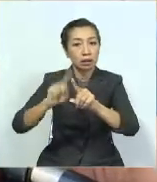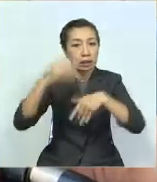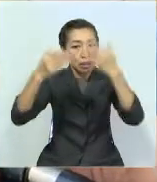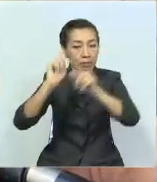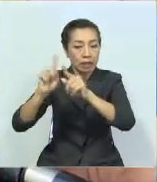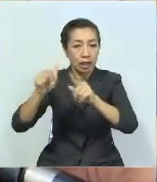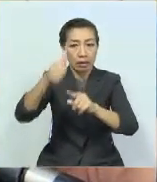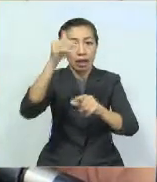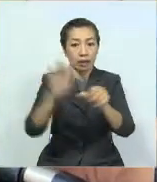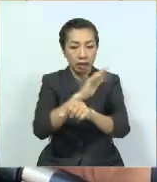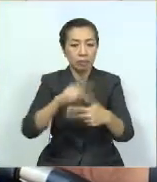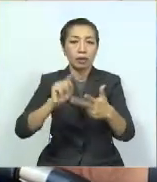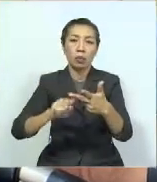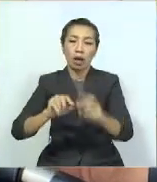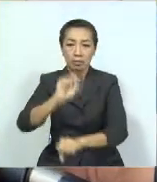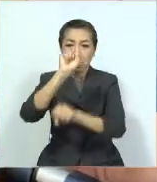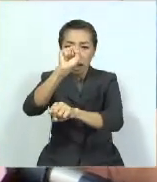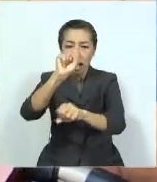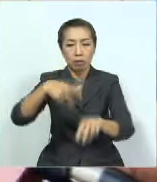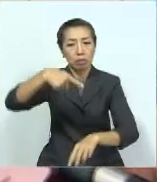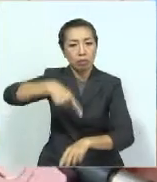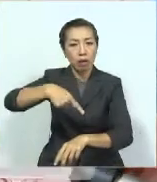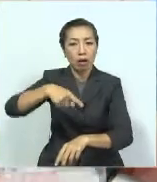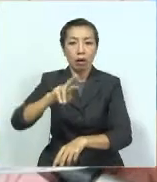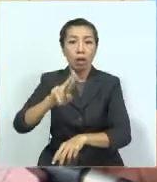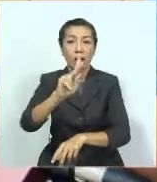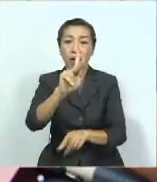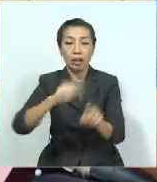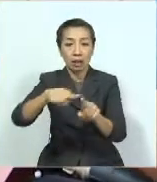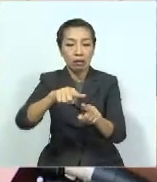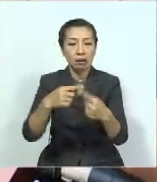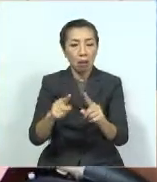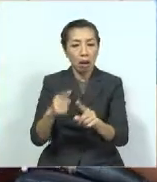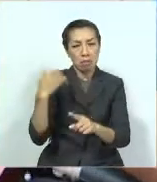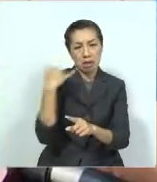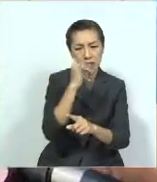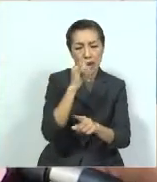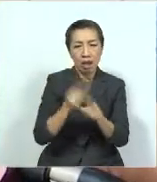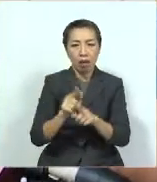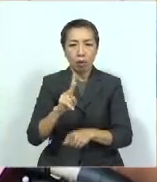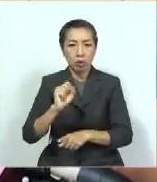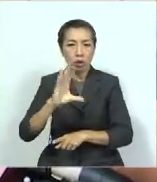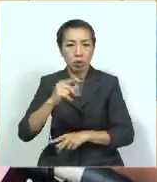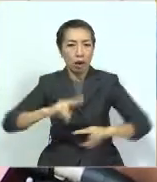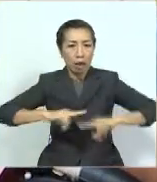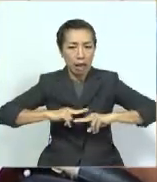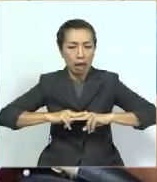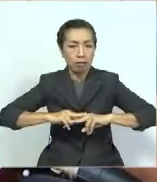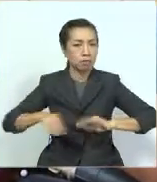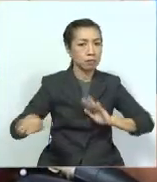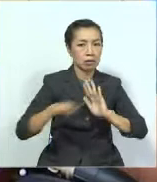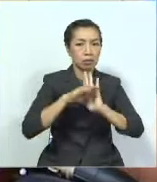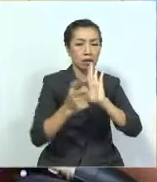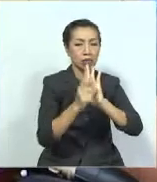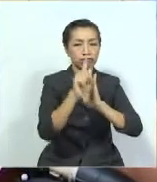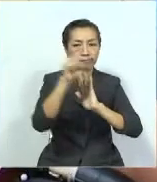ระกฤษฎีกาแล้วก็อื่นๆซึ่งบางอย่างคสช.กำหนดเองไม่ได้กกต.เป็นคนกำหนดแต่ก็จะมาช่วยกันบอกกันในวันนั้น